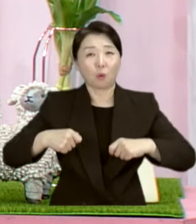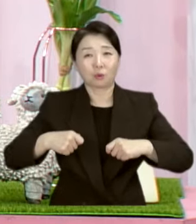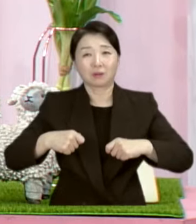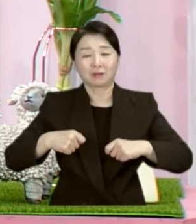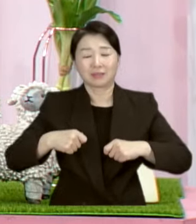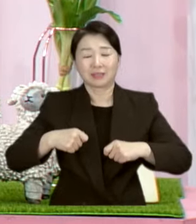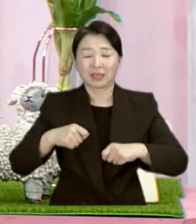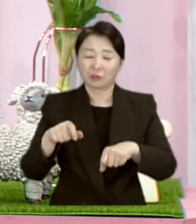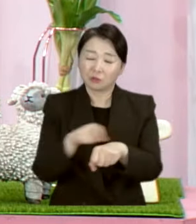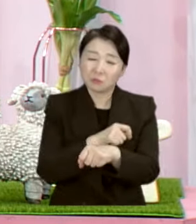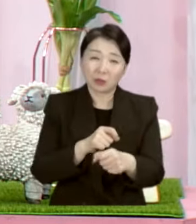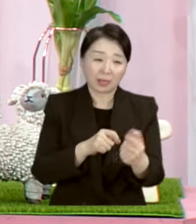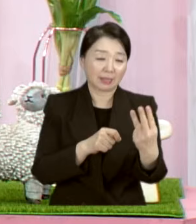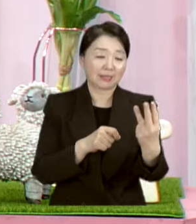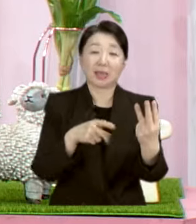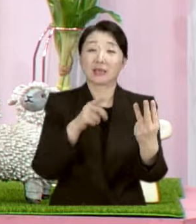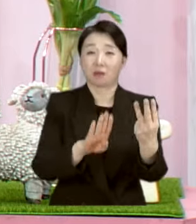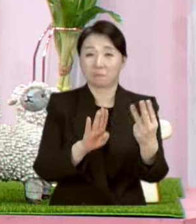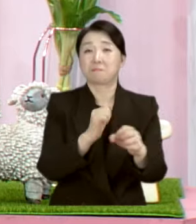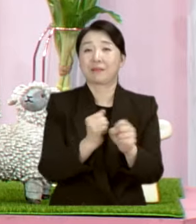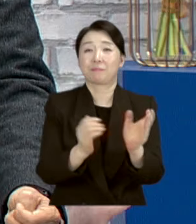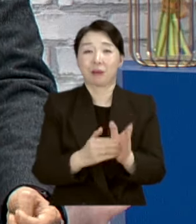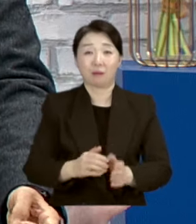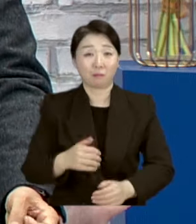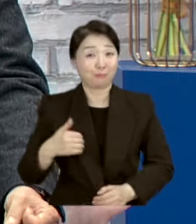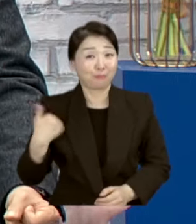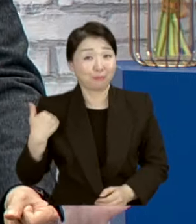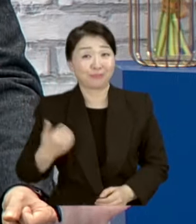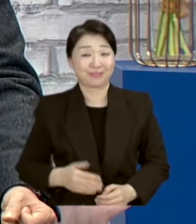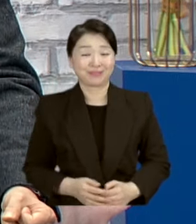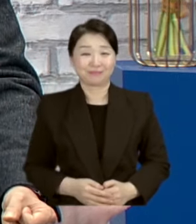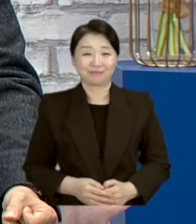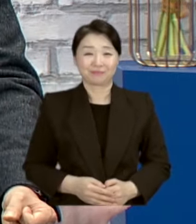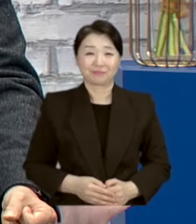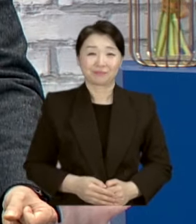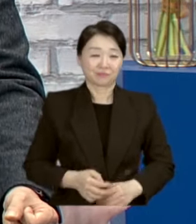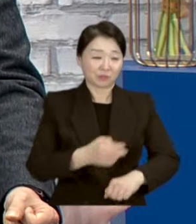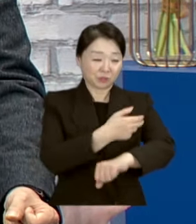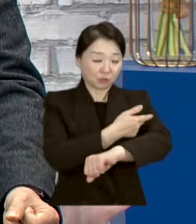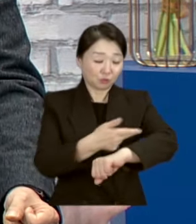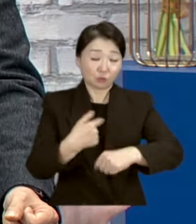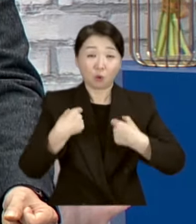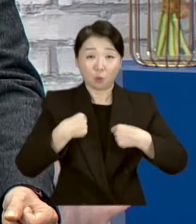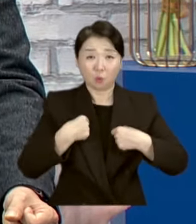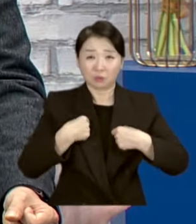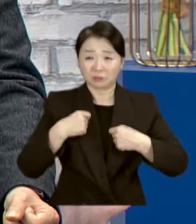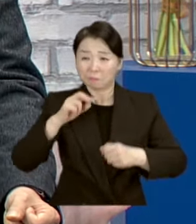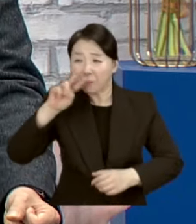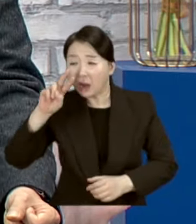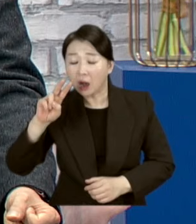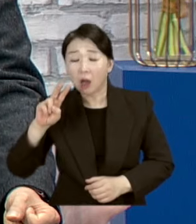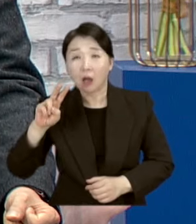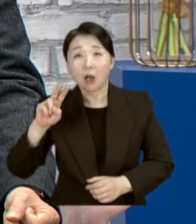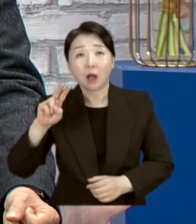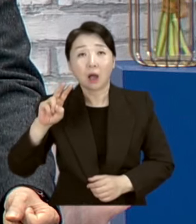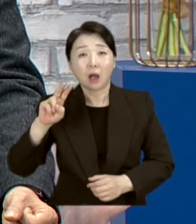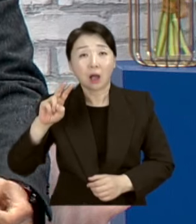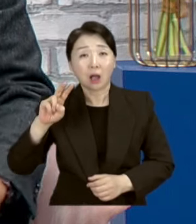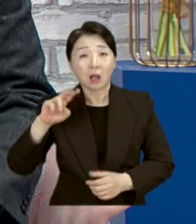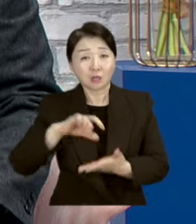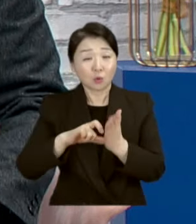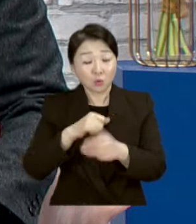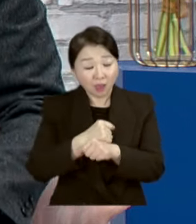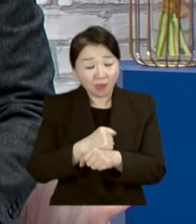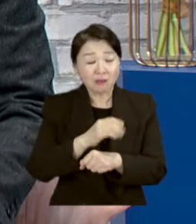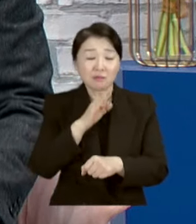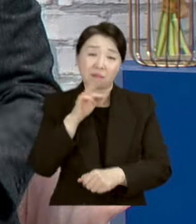두껍게 만들었습니다. 이야, 그렇구나. 그거 몰랐네. 아니, 그러니까 수영복이 찢어질 정도라면 진짜 과격한 운동인